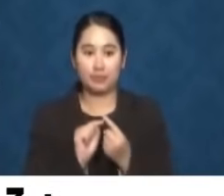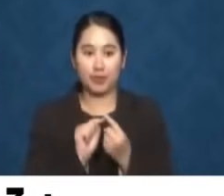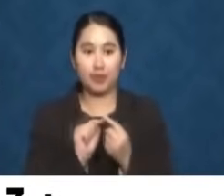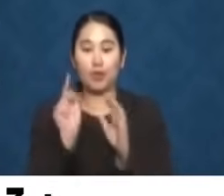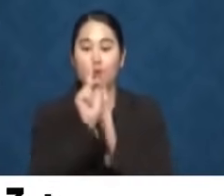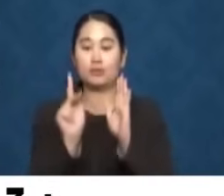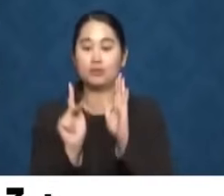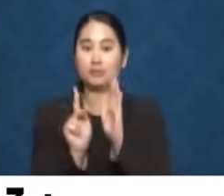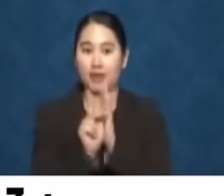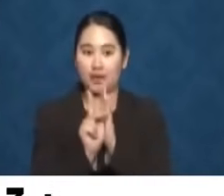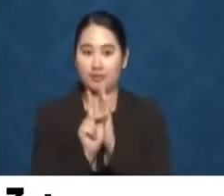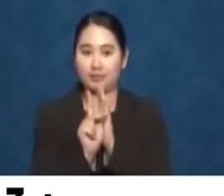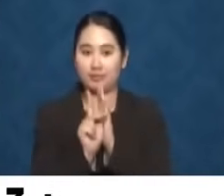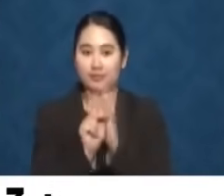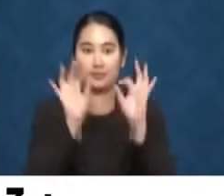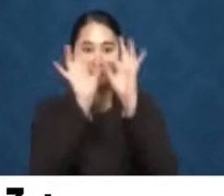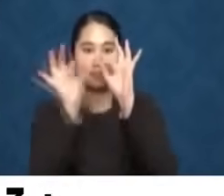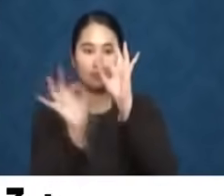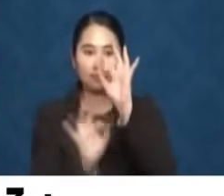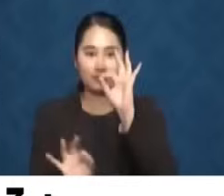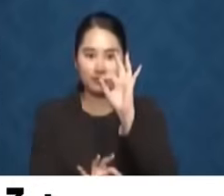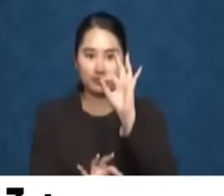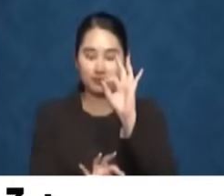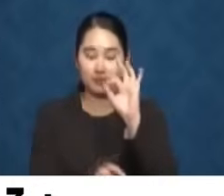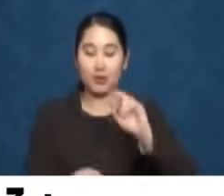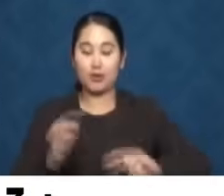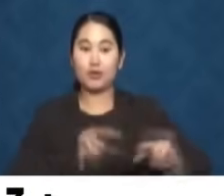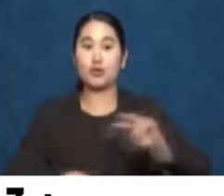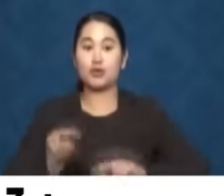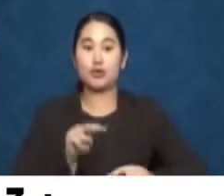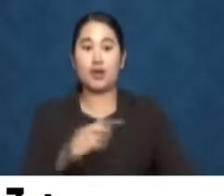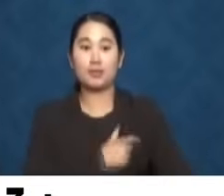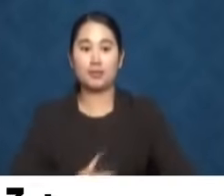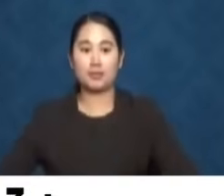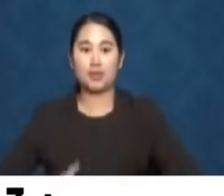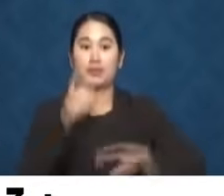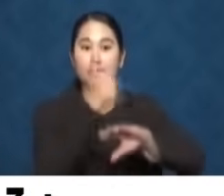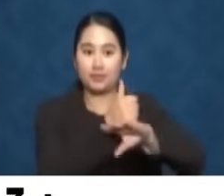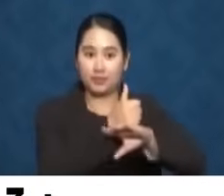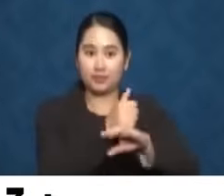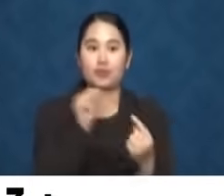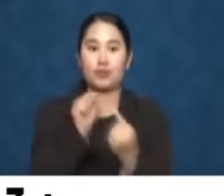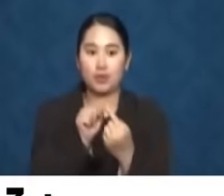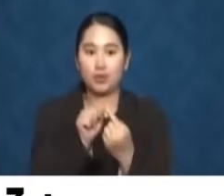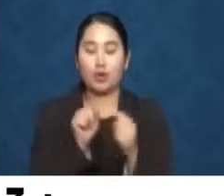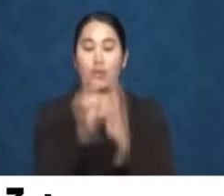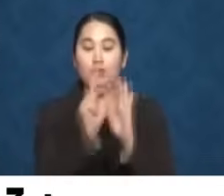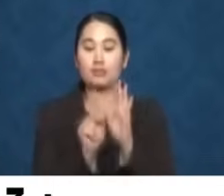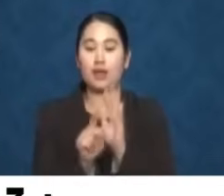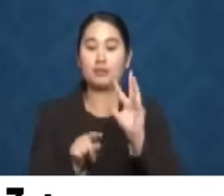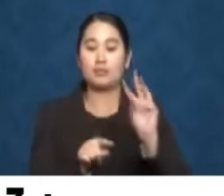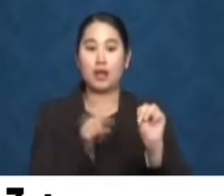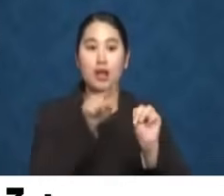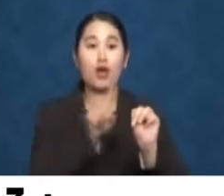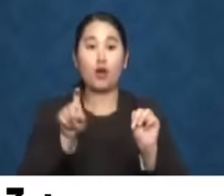นย้ำว่าผู้ที่มีหน้าที่ในการถวายความปลอดภัยนอกจากส่วนราชการในพระองค์แล้วกลไกสำคัญก็คือรัฐบาลที่ต้องใช้พรบการถวายความปลอด